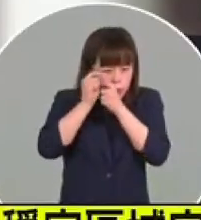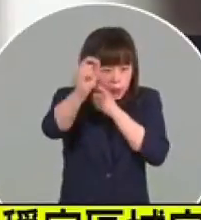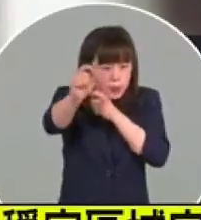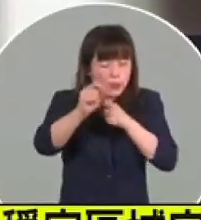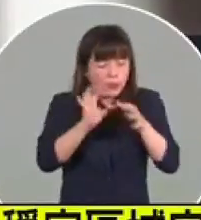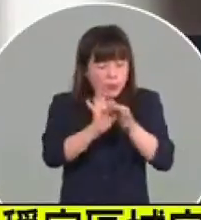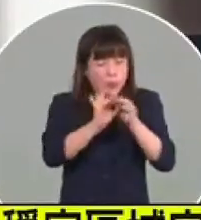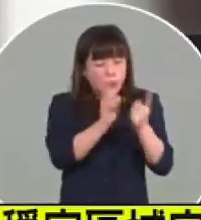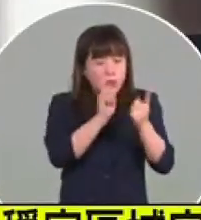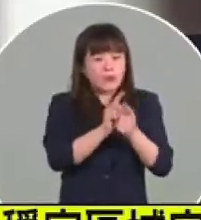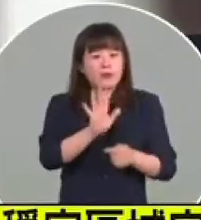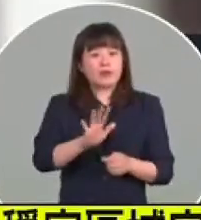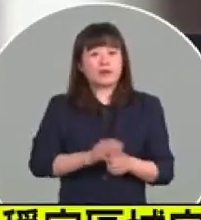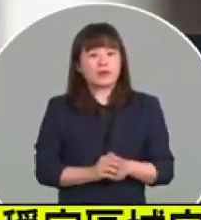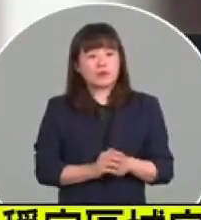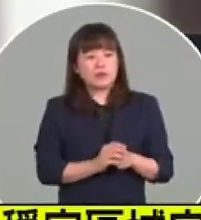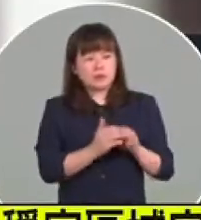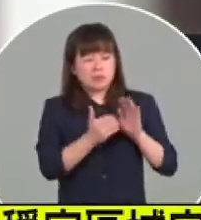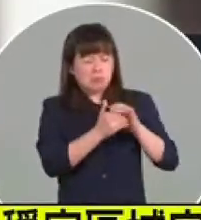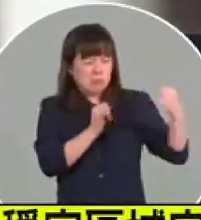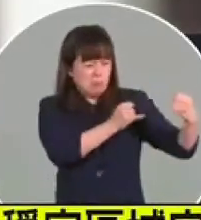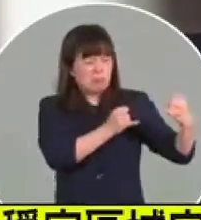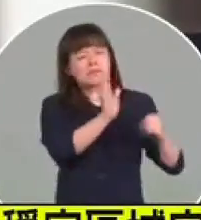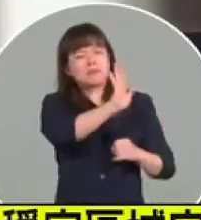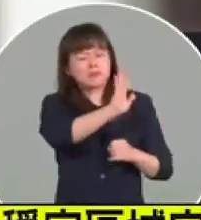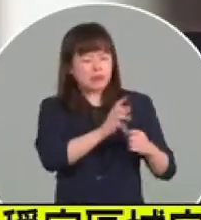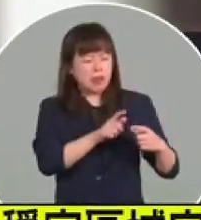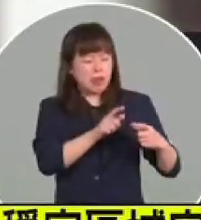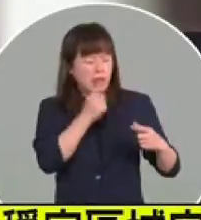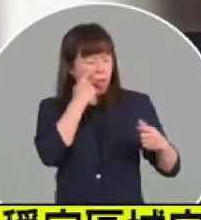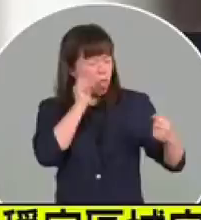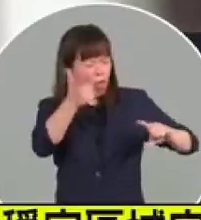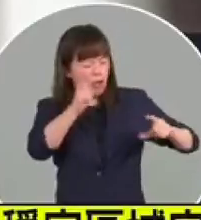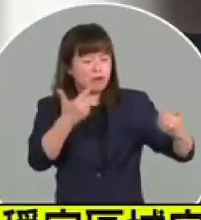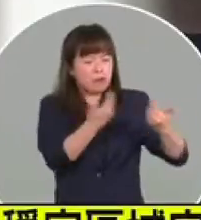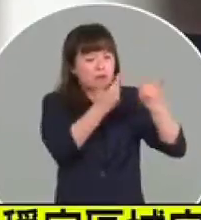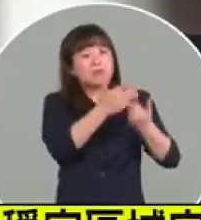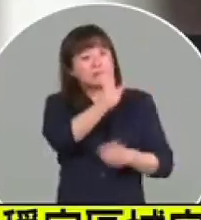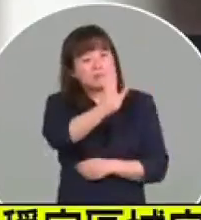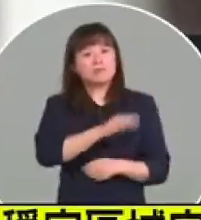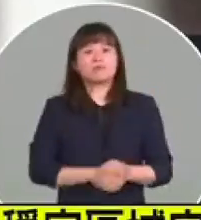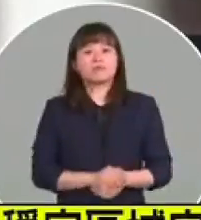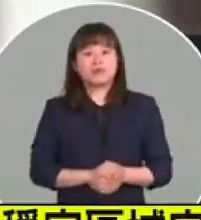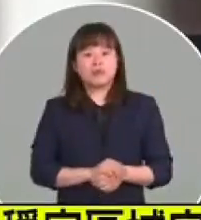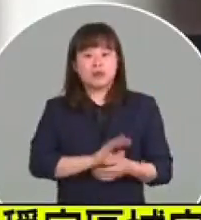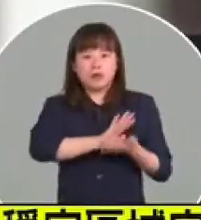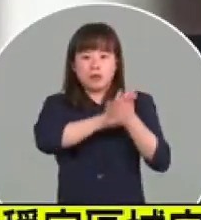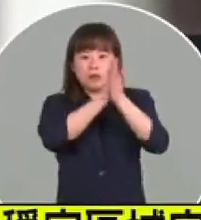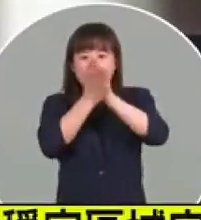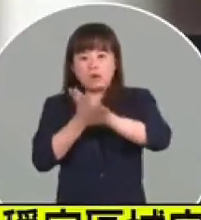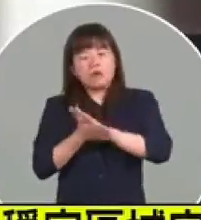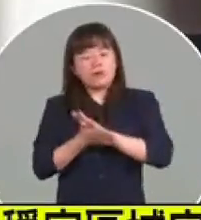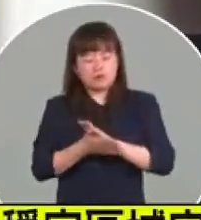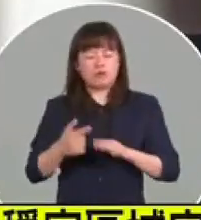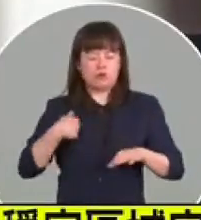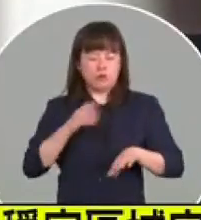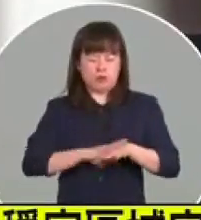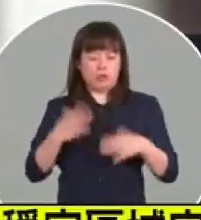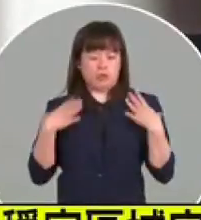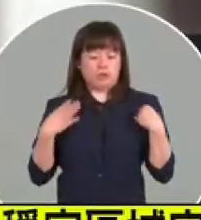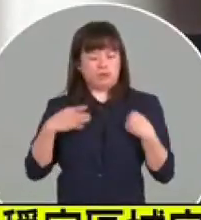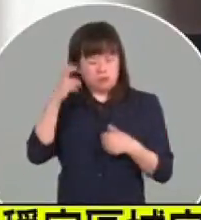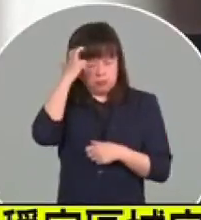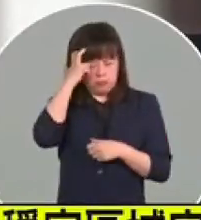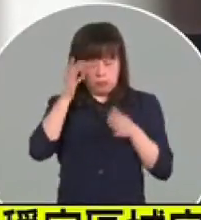道，避免对立与分歧的扩大。在变局之中，我会坚持原